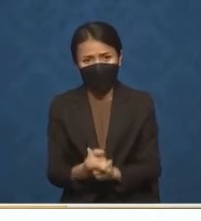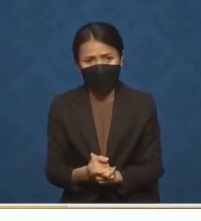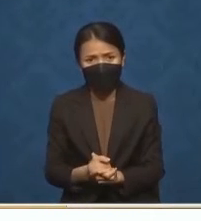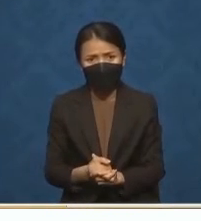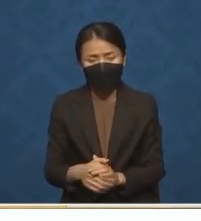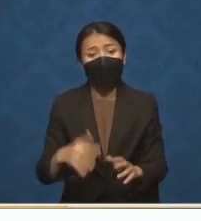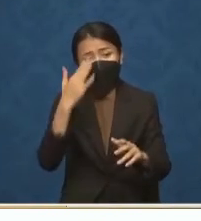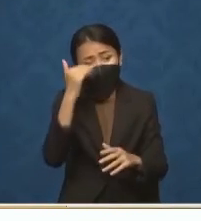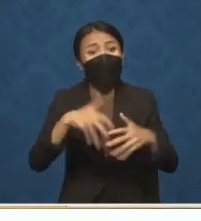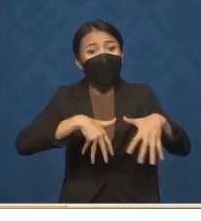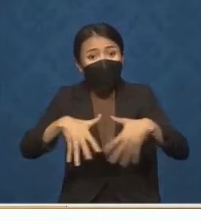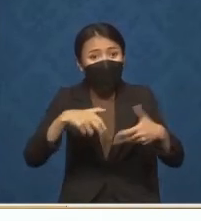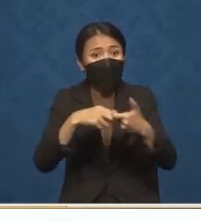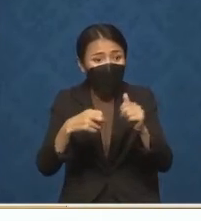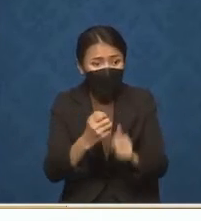ที่